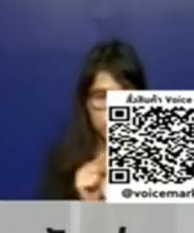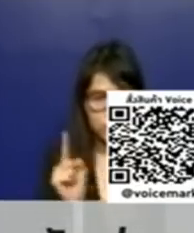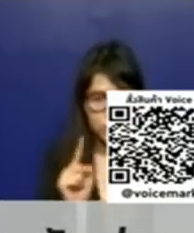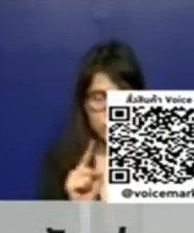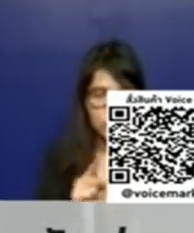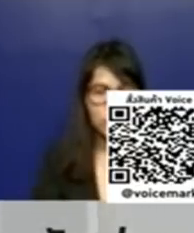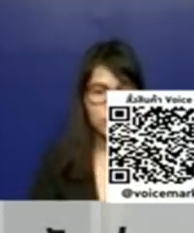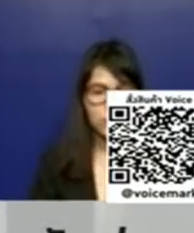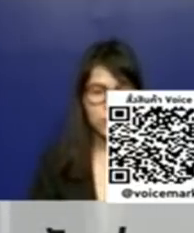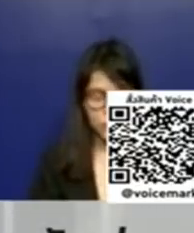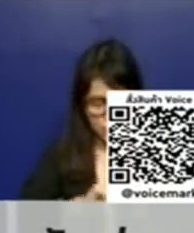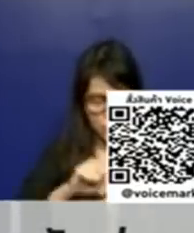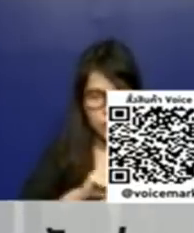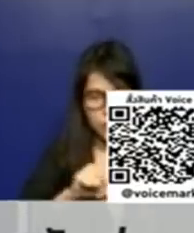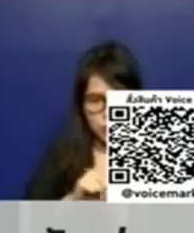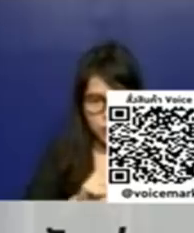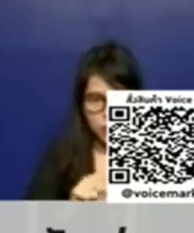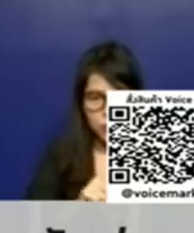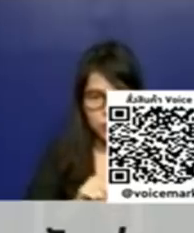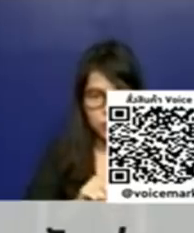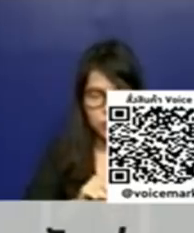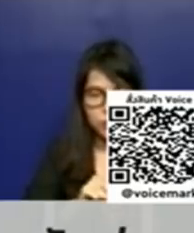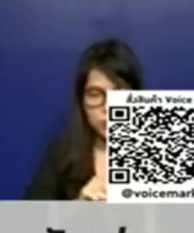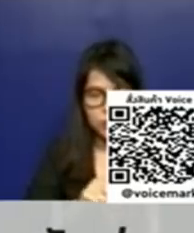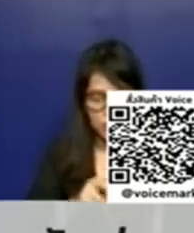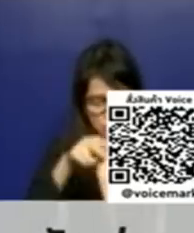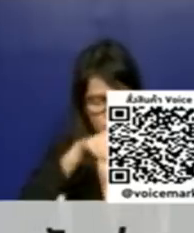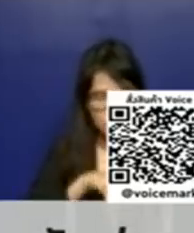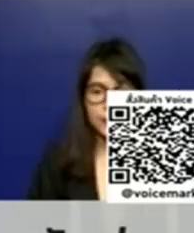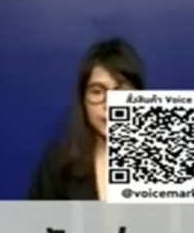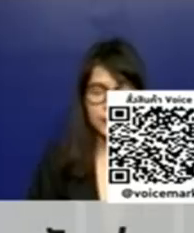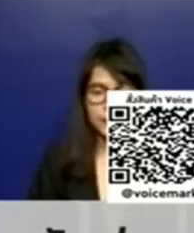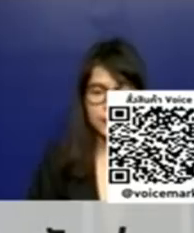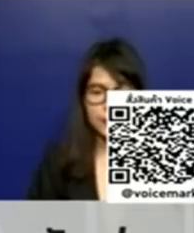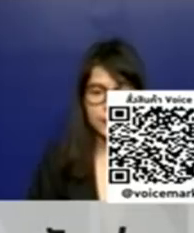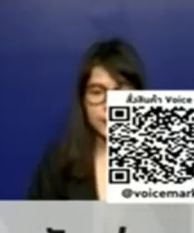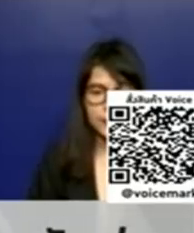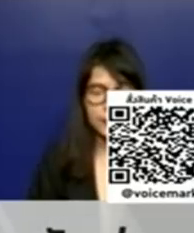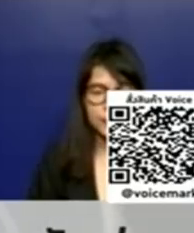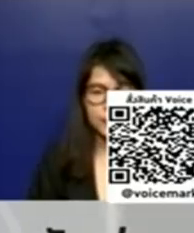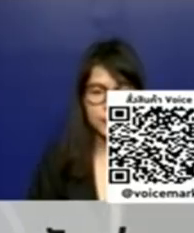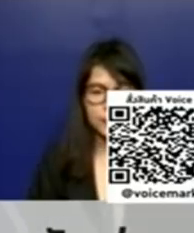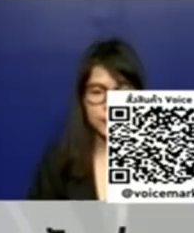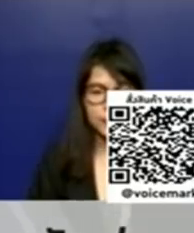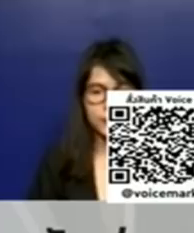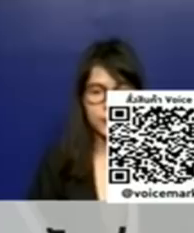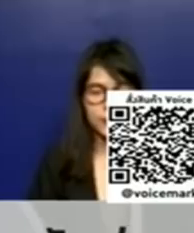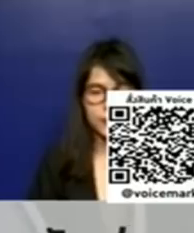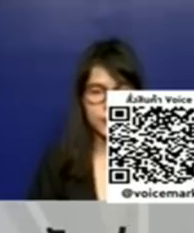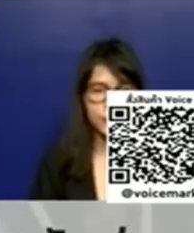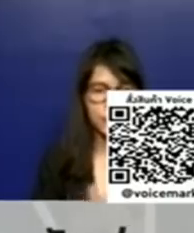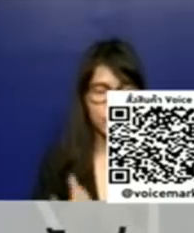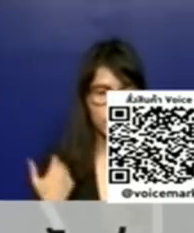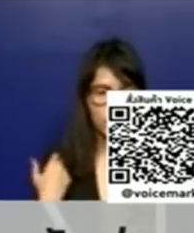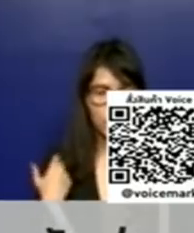มแล้วฮะที่ได้ 5.01 คะแนนจริงๆควรจะได้ 0.01 ซะด้วยซ้ำ เพราะเรื่องนี้เราคุยกันหลายรอบแล้วเรื่องการตอบคำถามของ